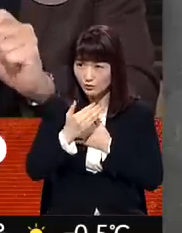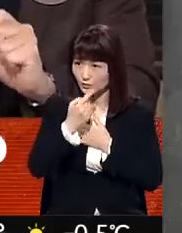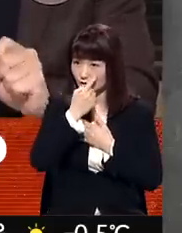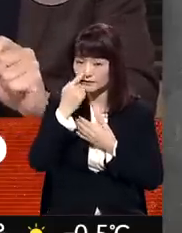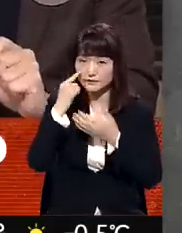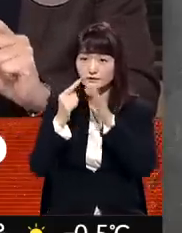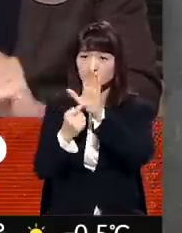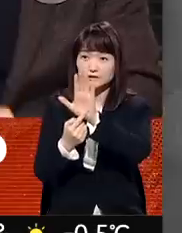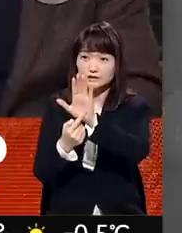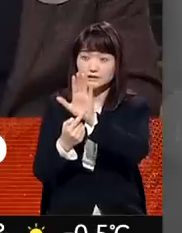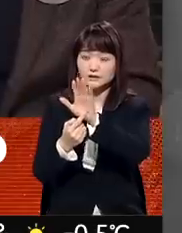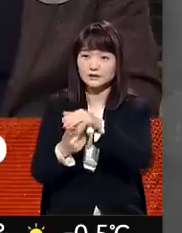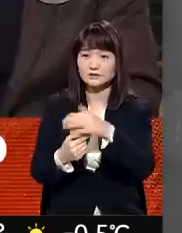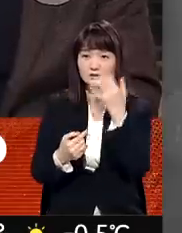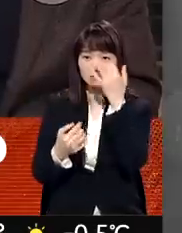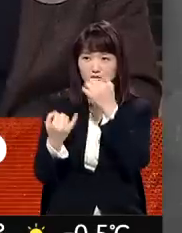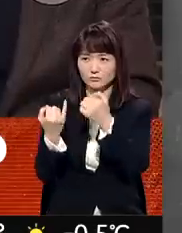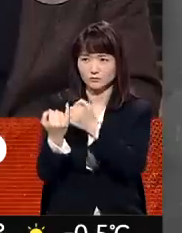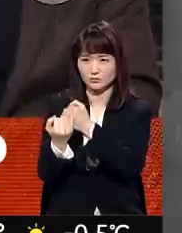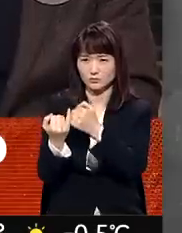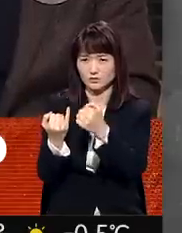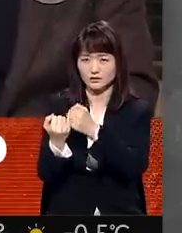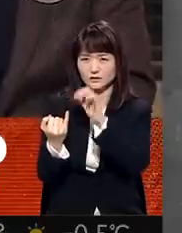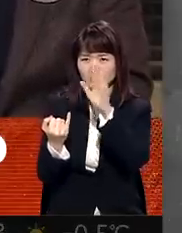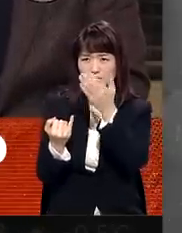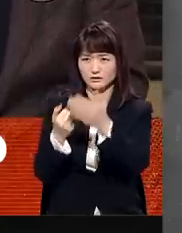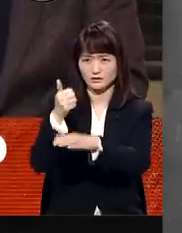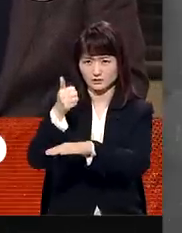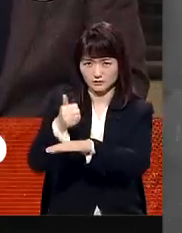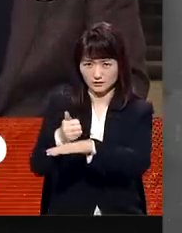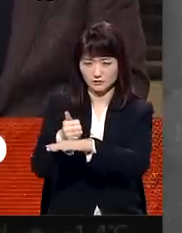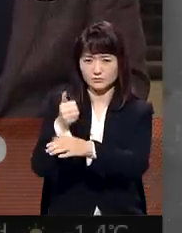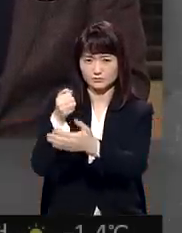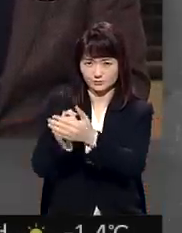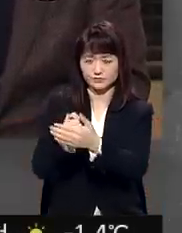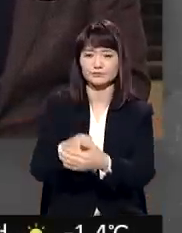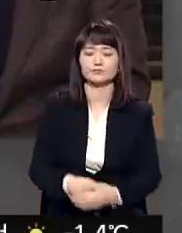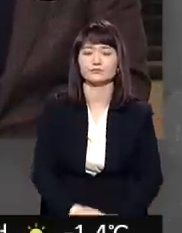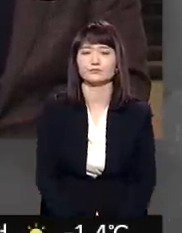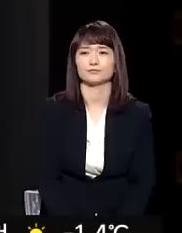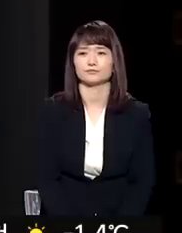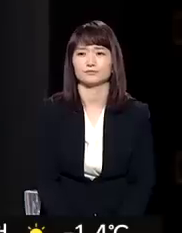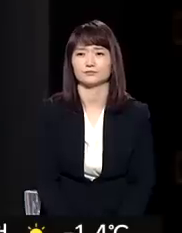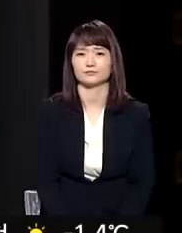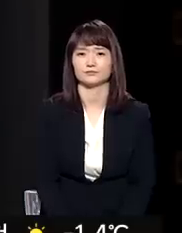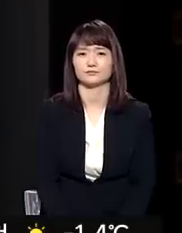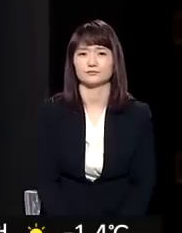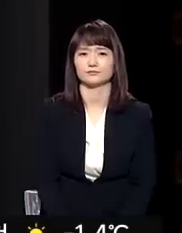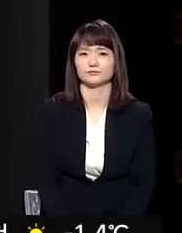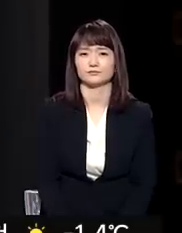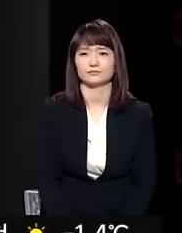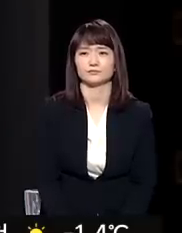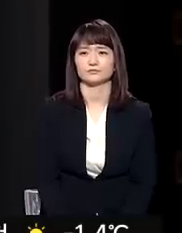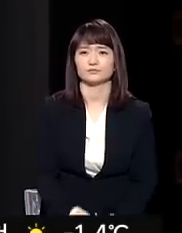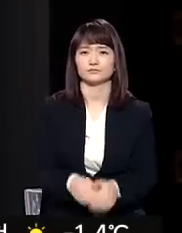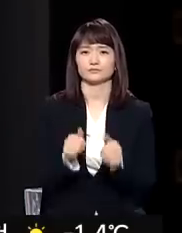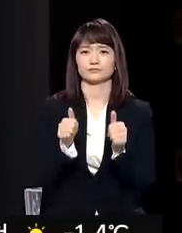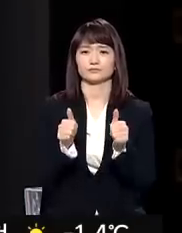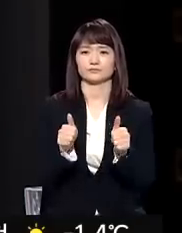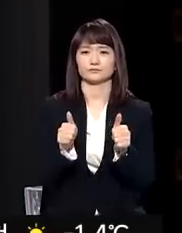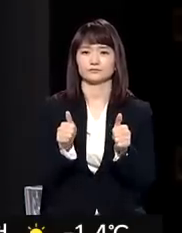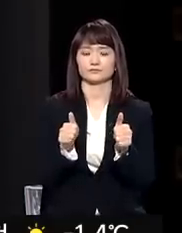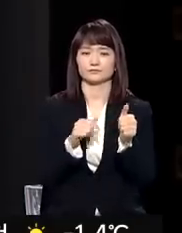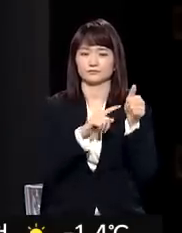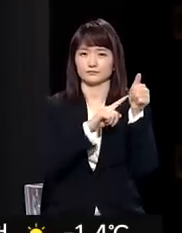정황이 증거가 최정 되었다는 말씀을 드리겠습니다 자 일단 뭐 재판이 진행이 됐을